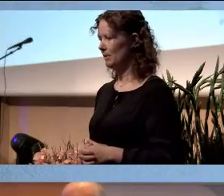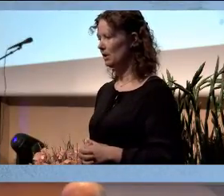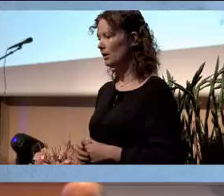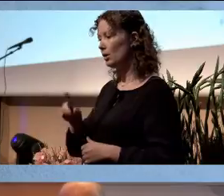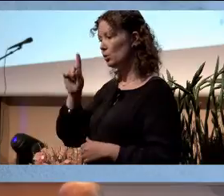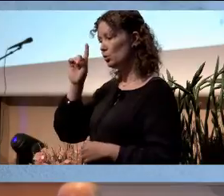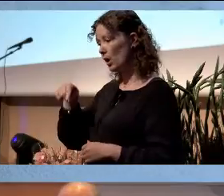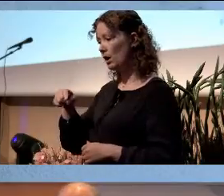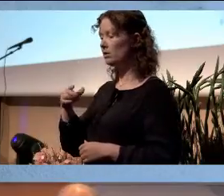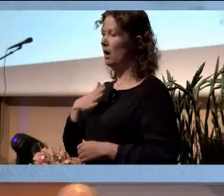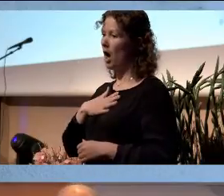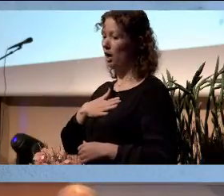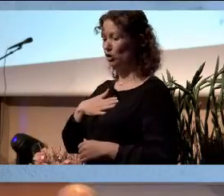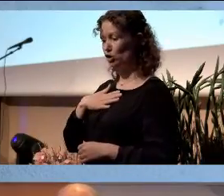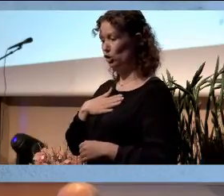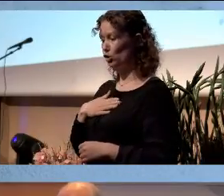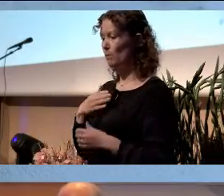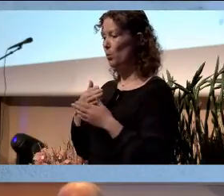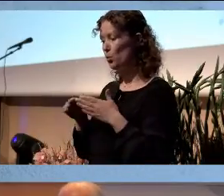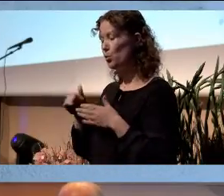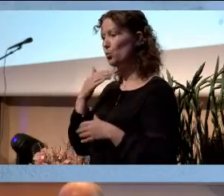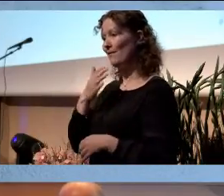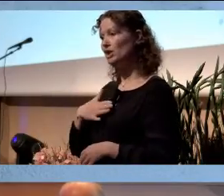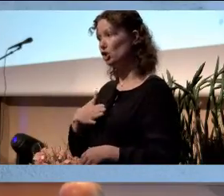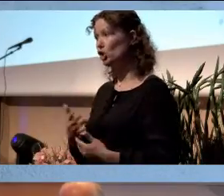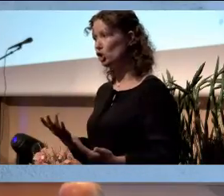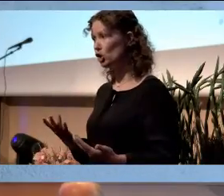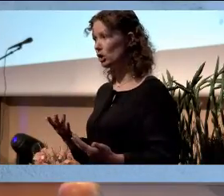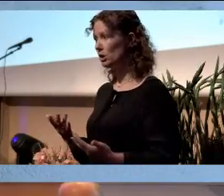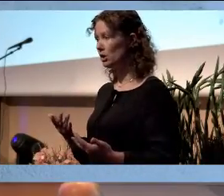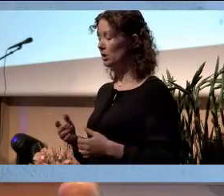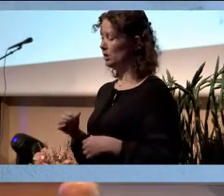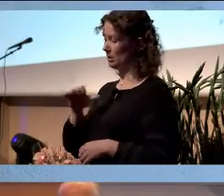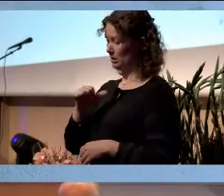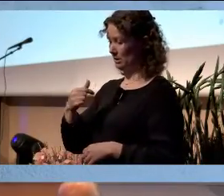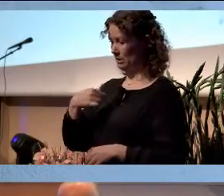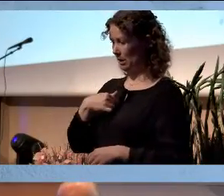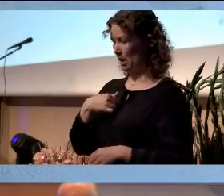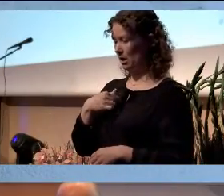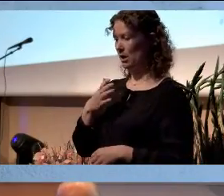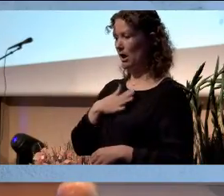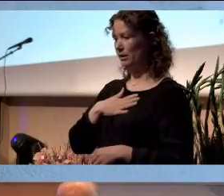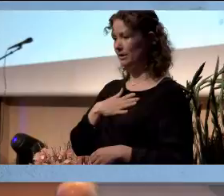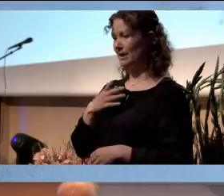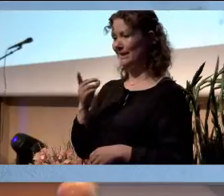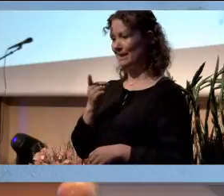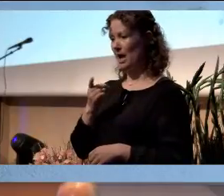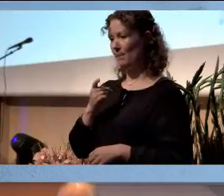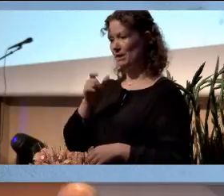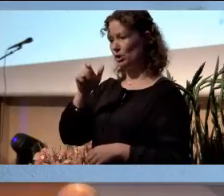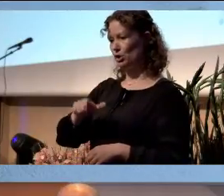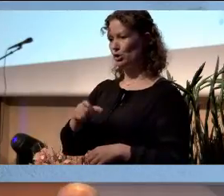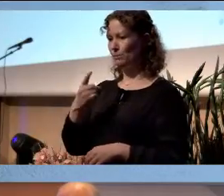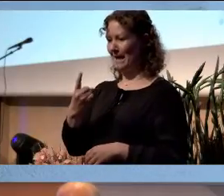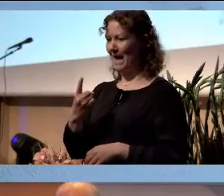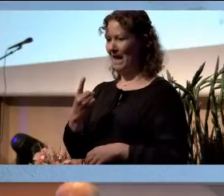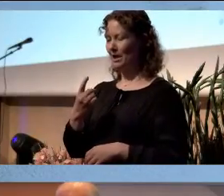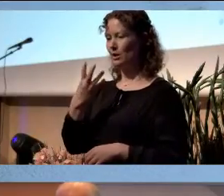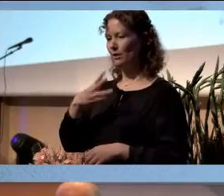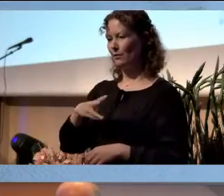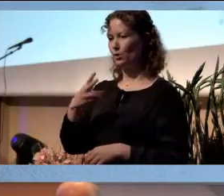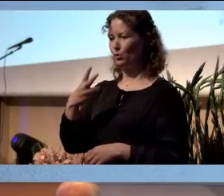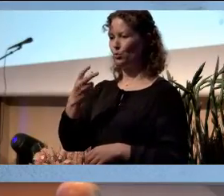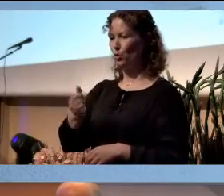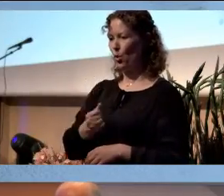Man kan ha en sykdom uten å være syk. Selv så har jeg hatt diabetes type 1 i 42 år,